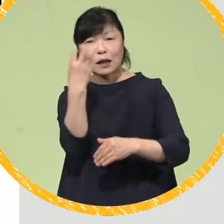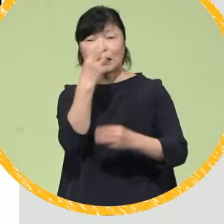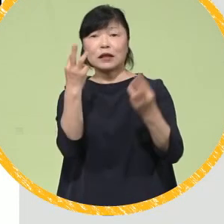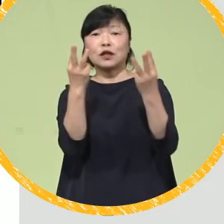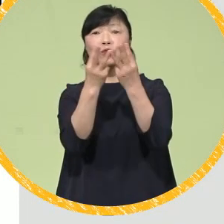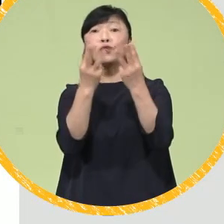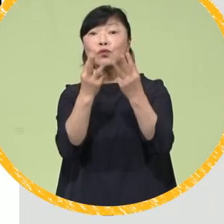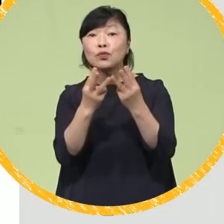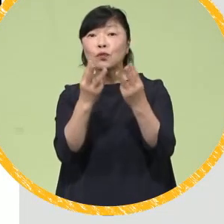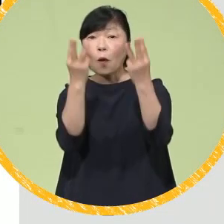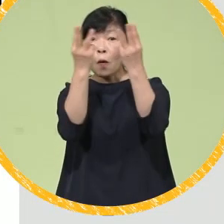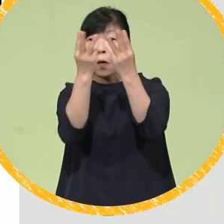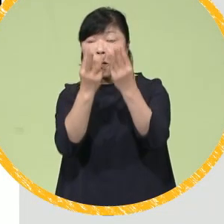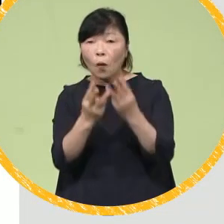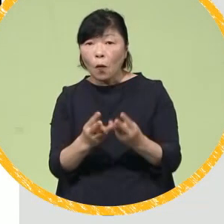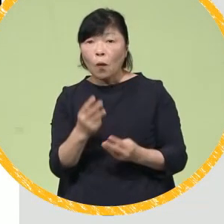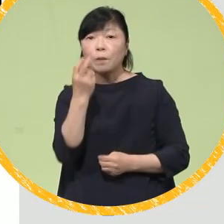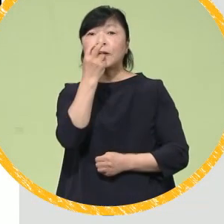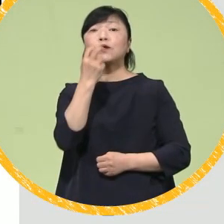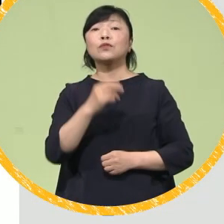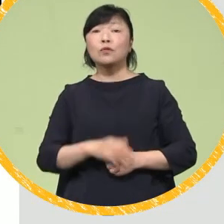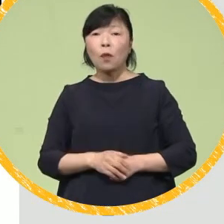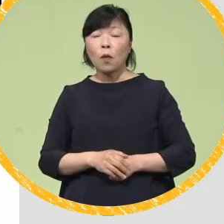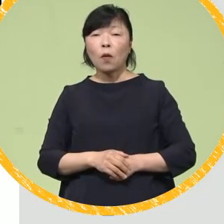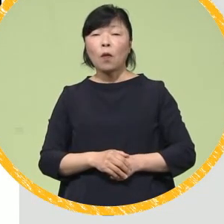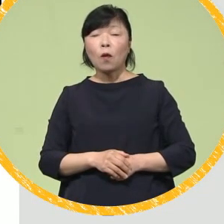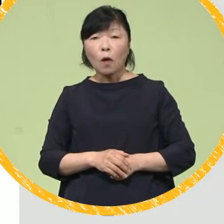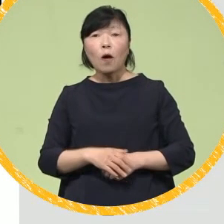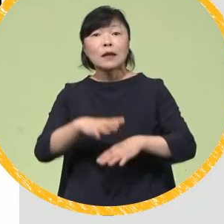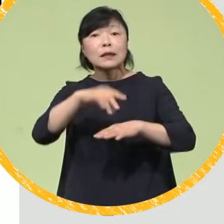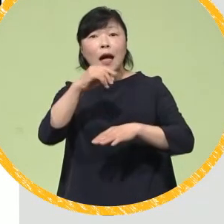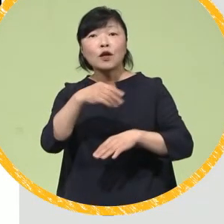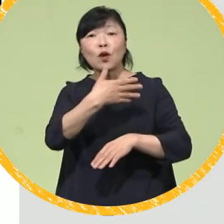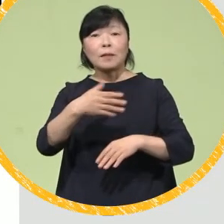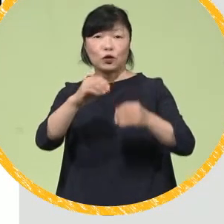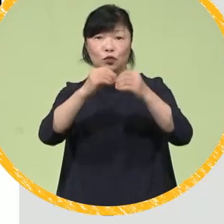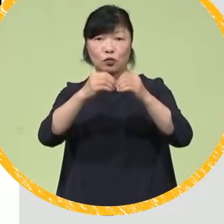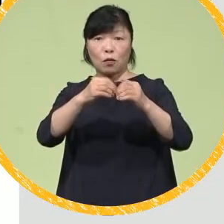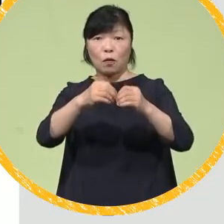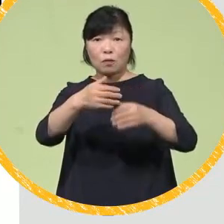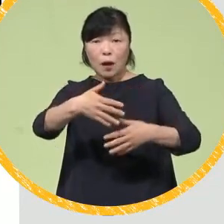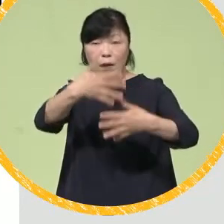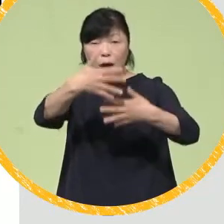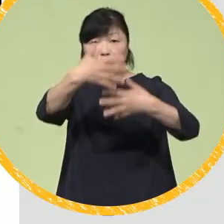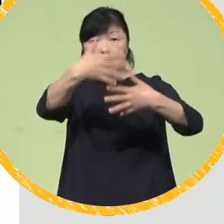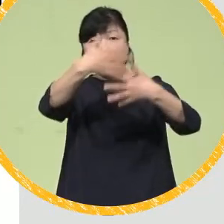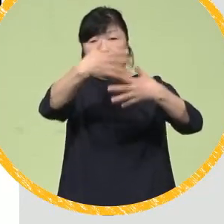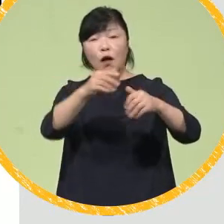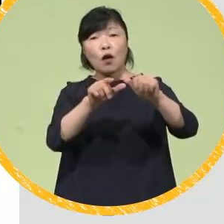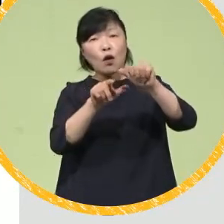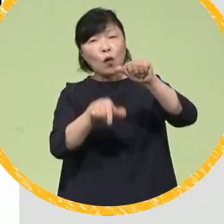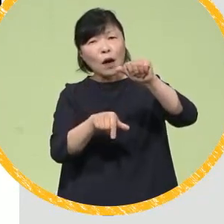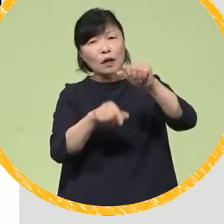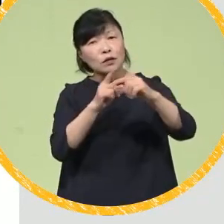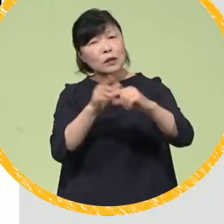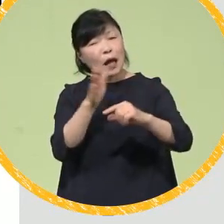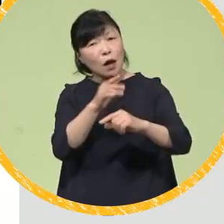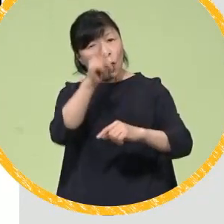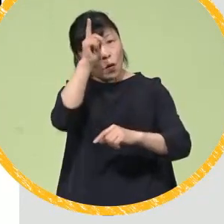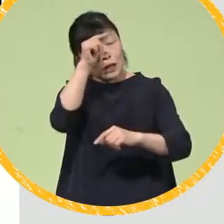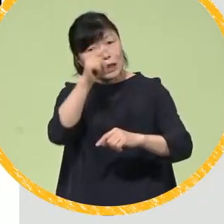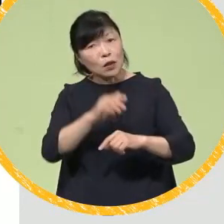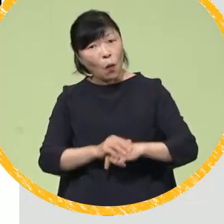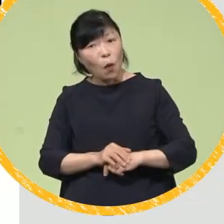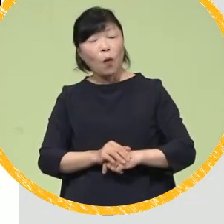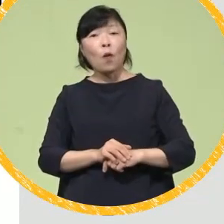。これを見ていきますと、はい、初めは水色が多いんですけども、うんうん、だんだん5月の中頃から黄色が増えて